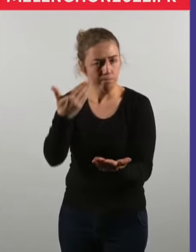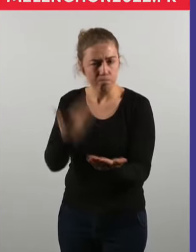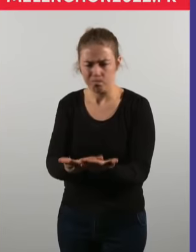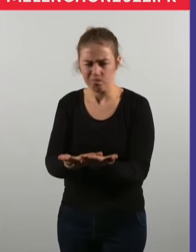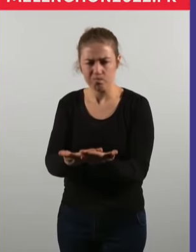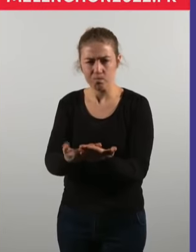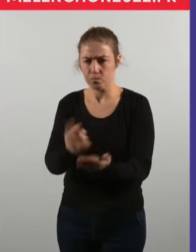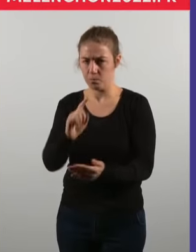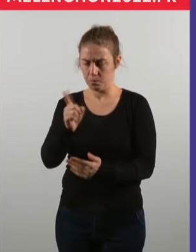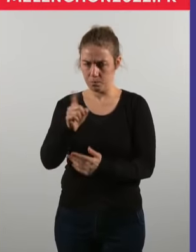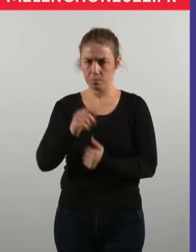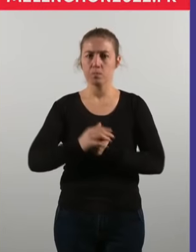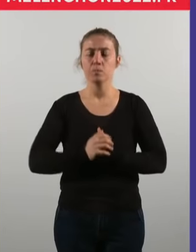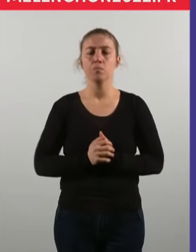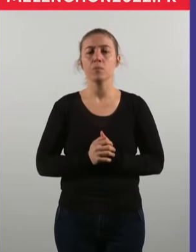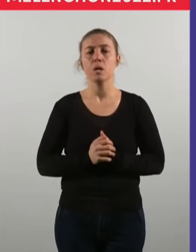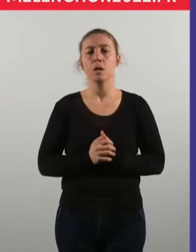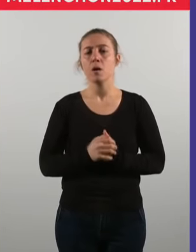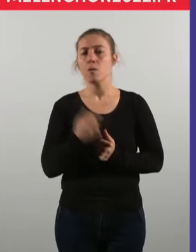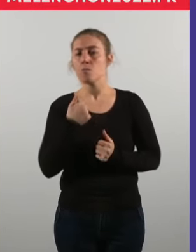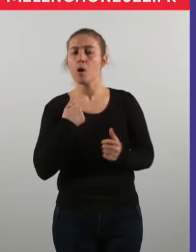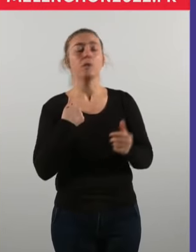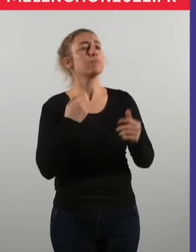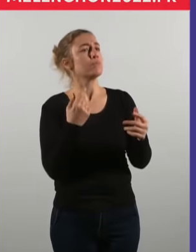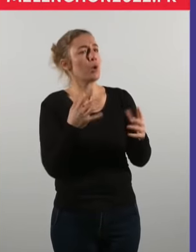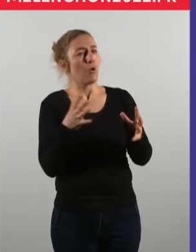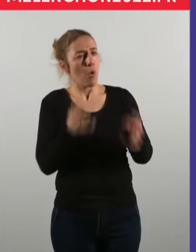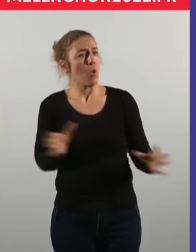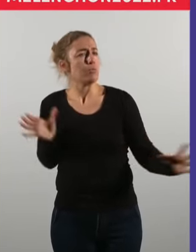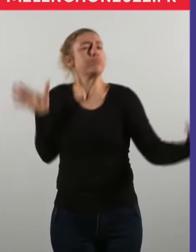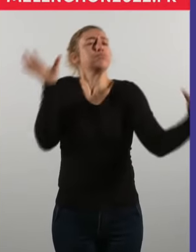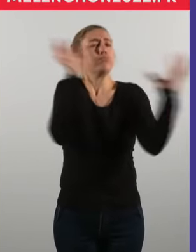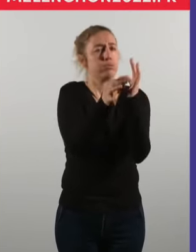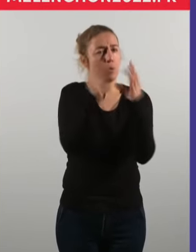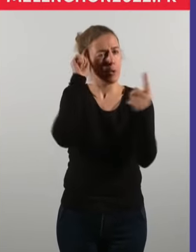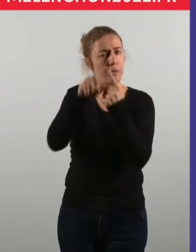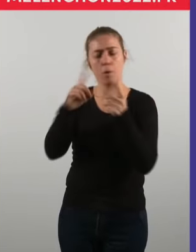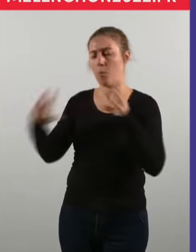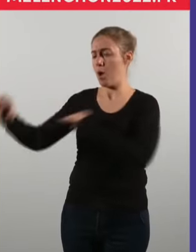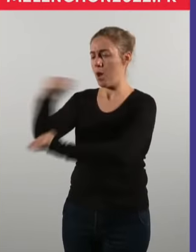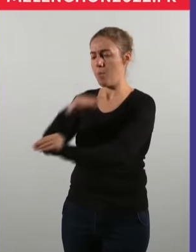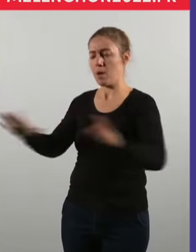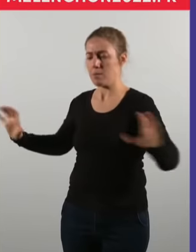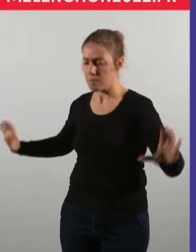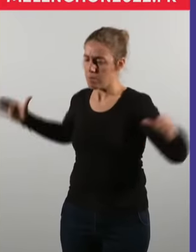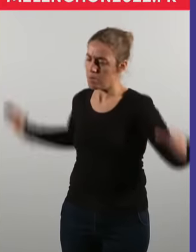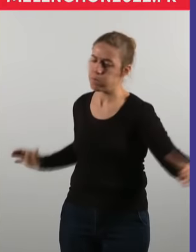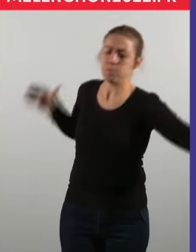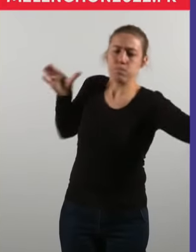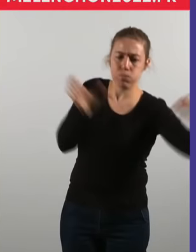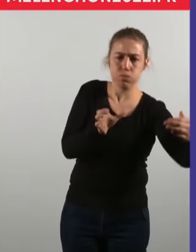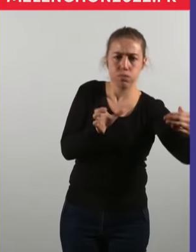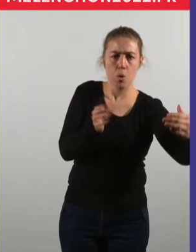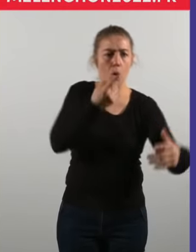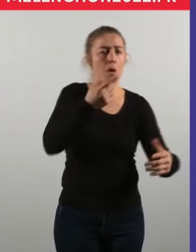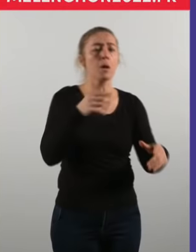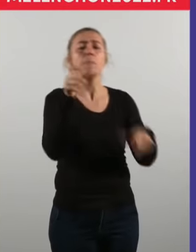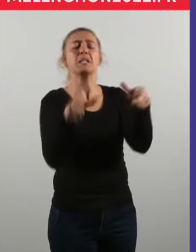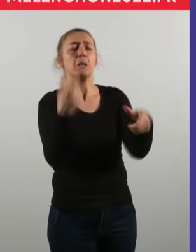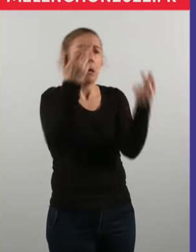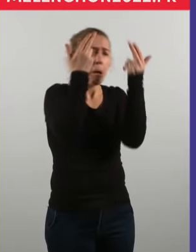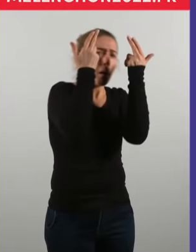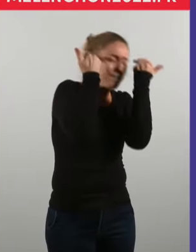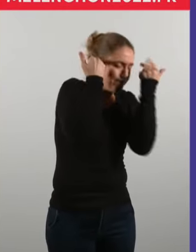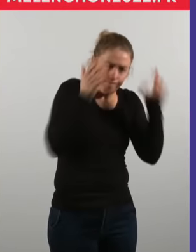Je suis venu vous dire que je suis prêt à joindre mes forces aux vôtres pour mobiliser les classes populaires, pour lutter contre la résignation, pour